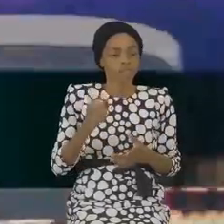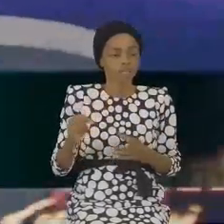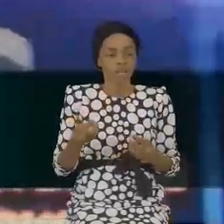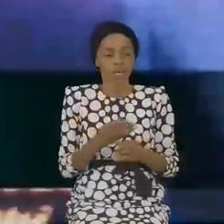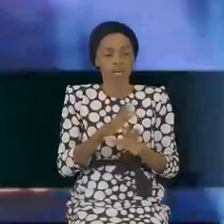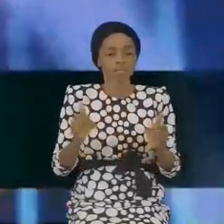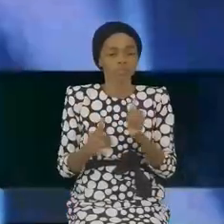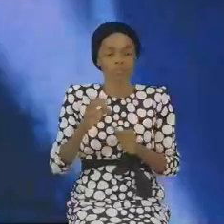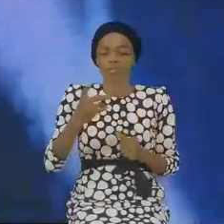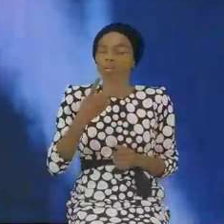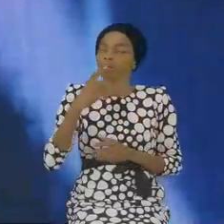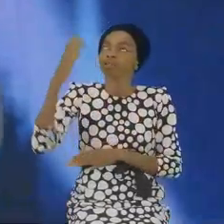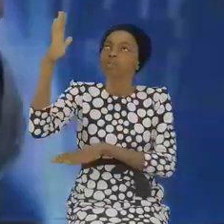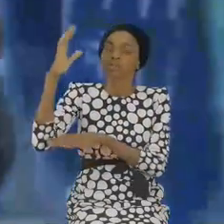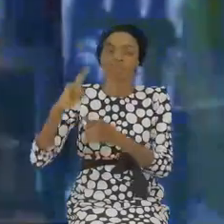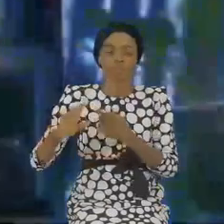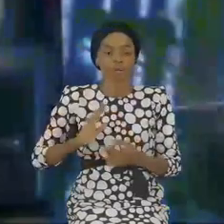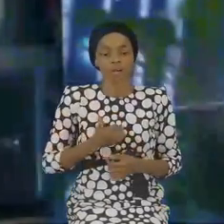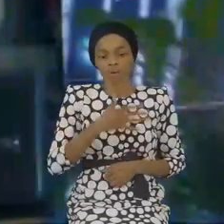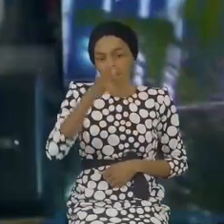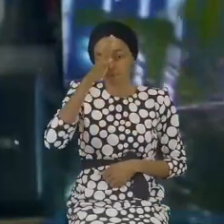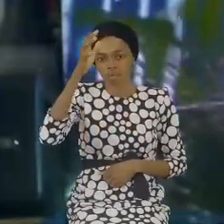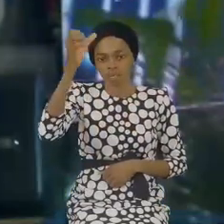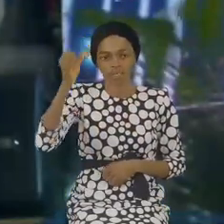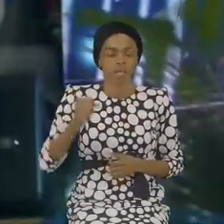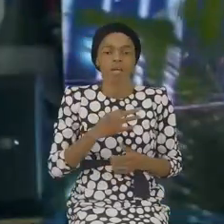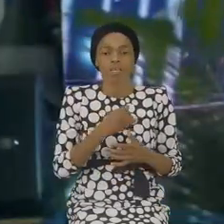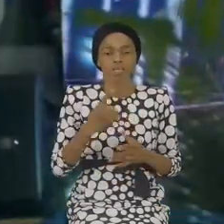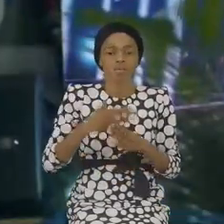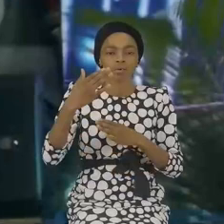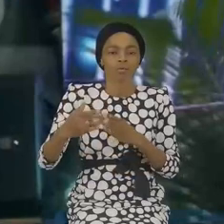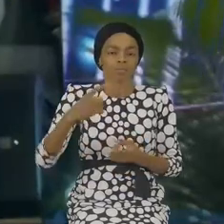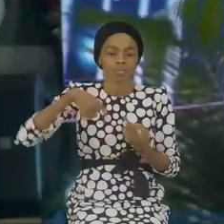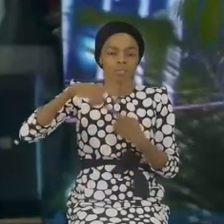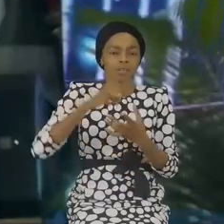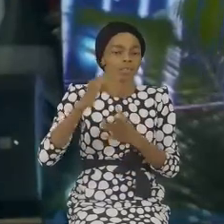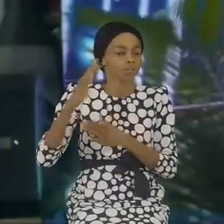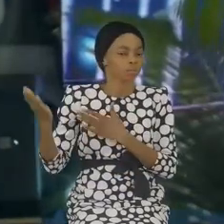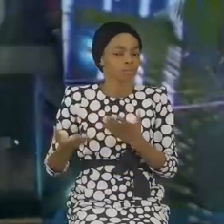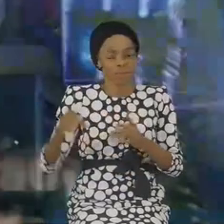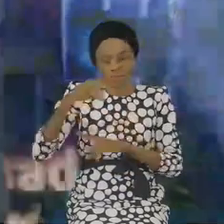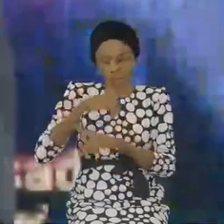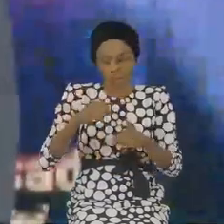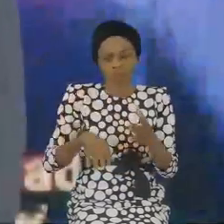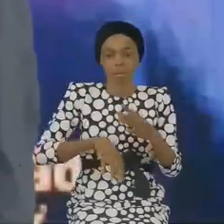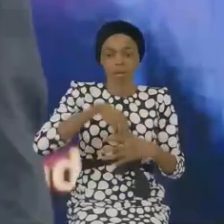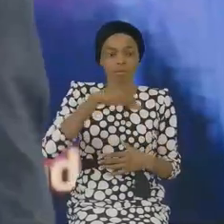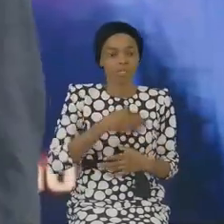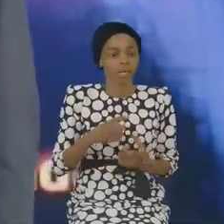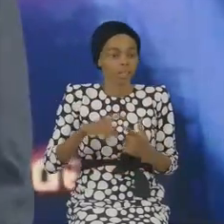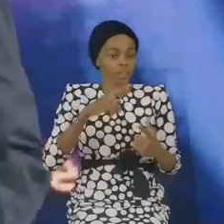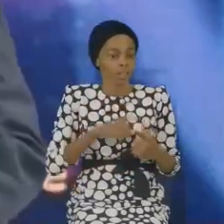donner. Le cycle complet, les faire sortir et ensuite les faire